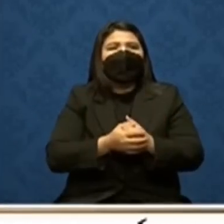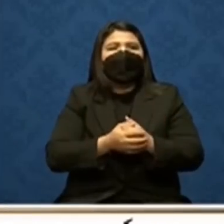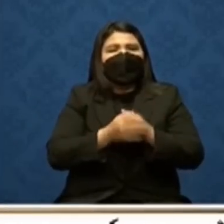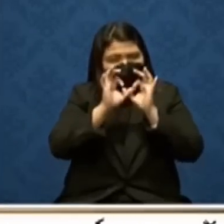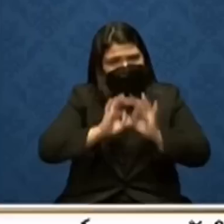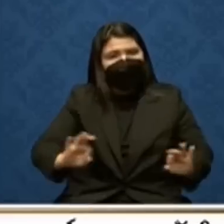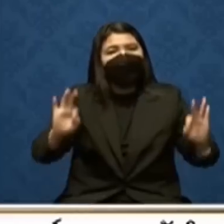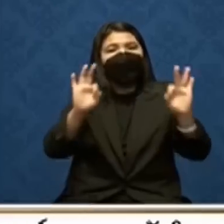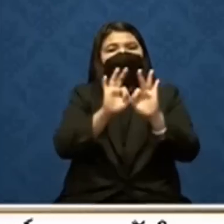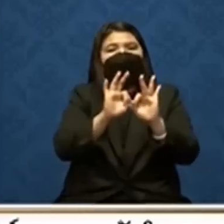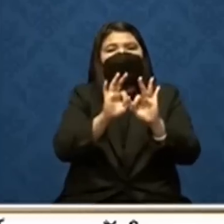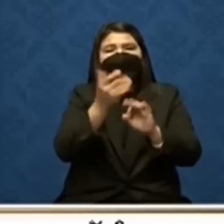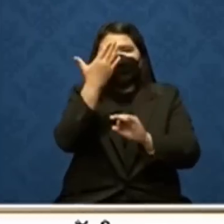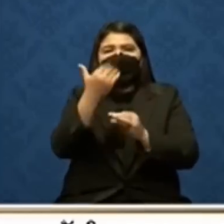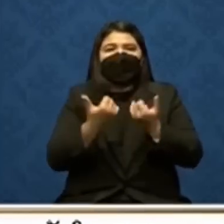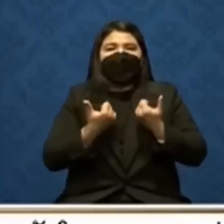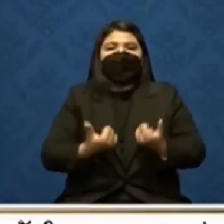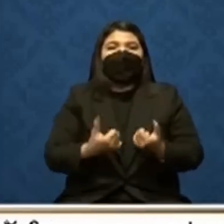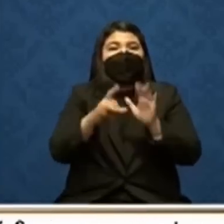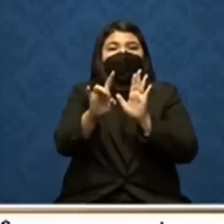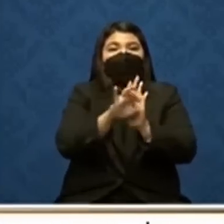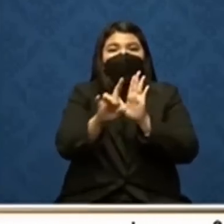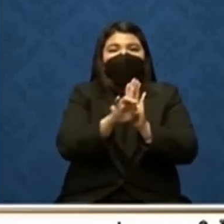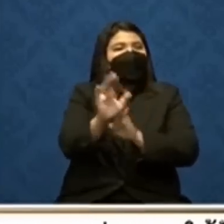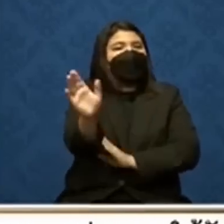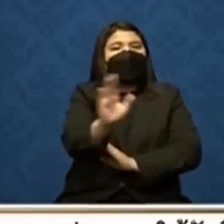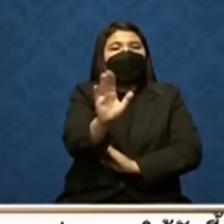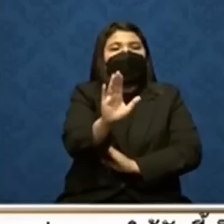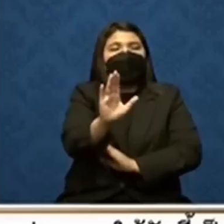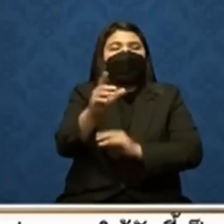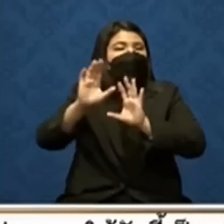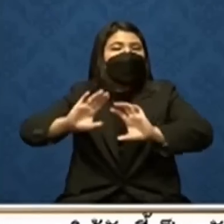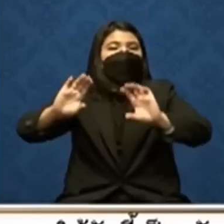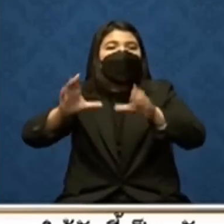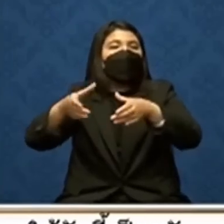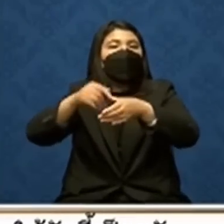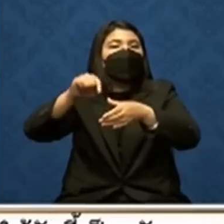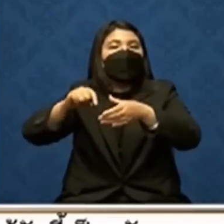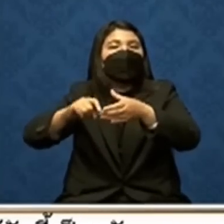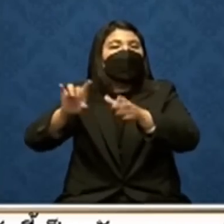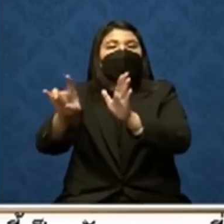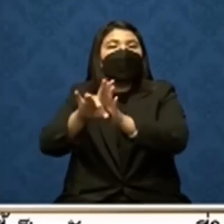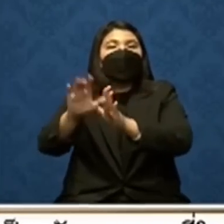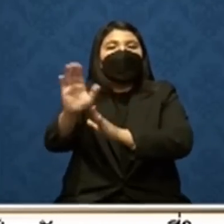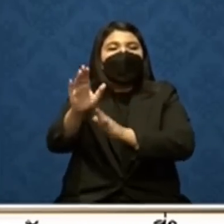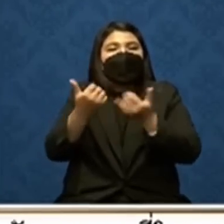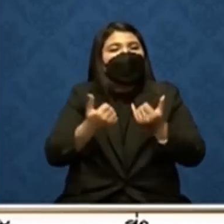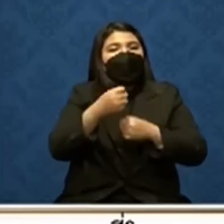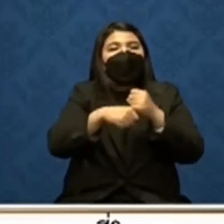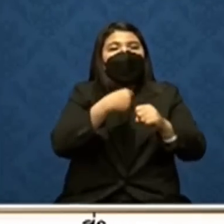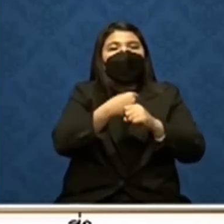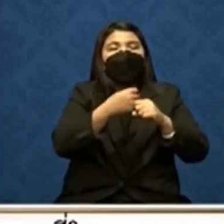สำคัญ่ใช่แ่ว ปีนี้ เป็ป สุดท้ายของรธบาชดนี้ไม่ใช่เพียงแค่ วาระ ของรฐบลชุนี้ กำลจะหมดไป